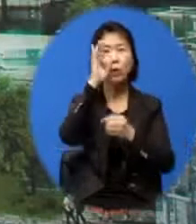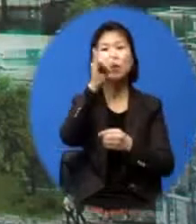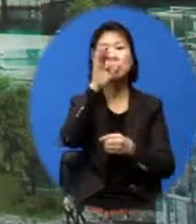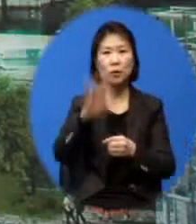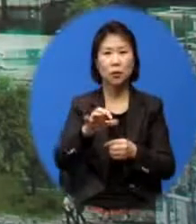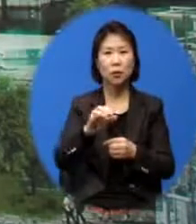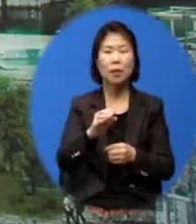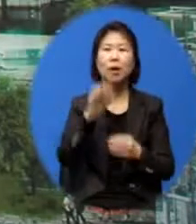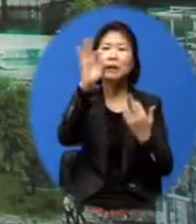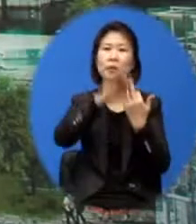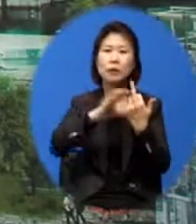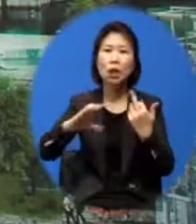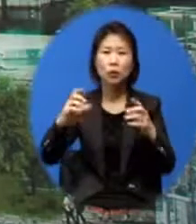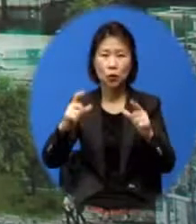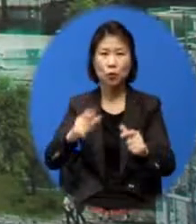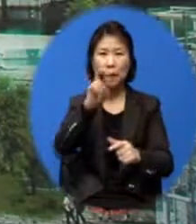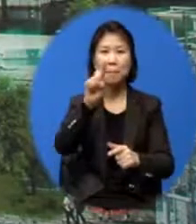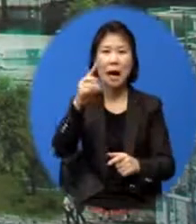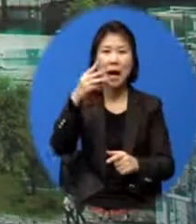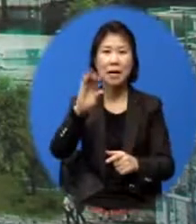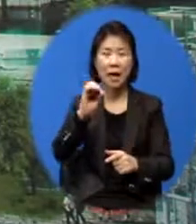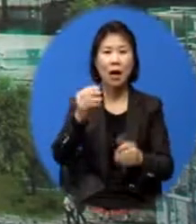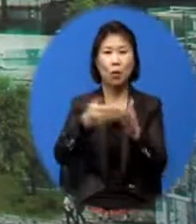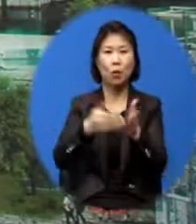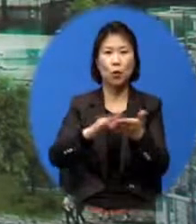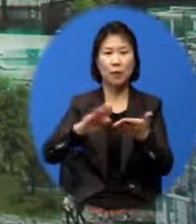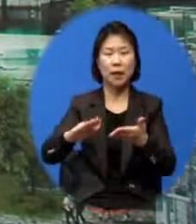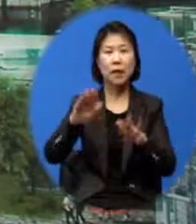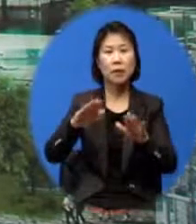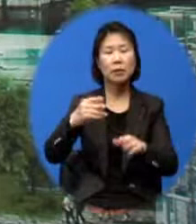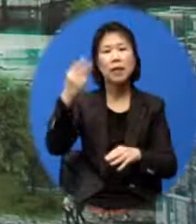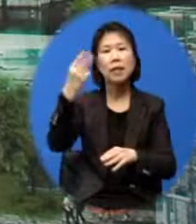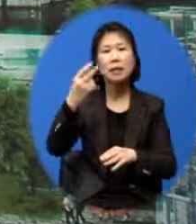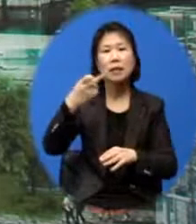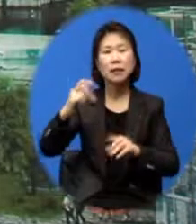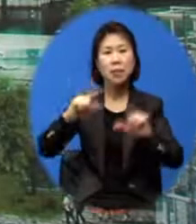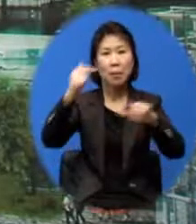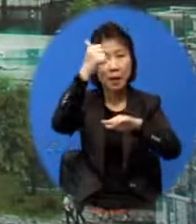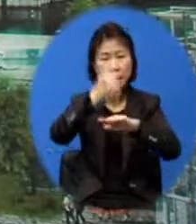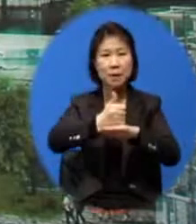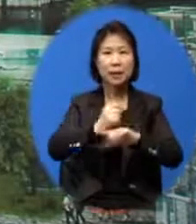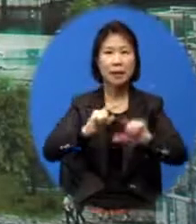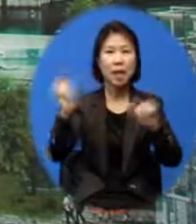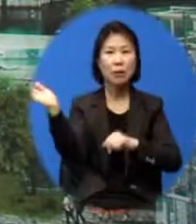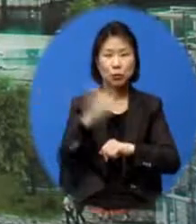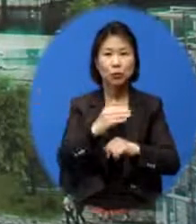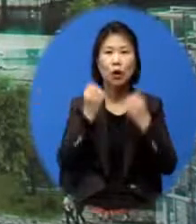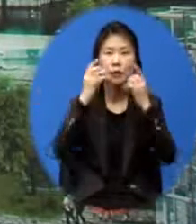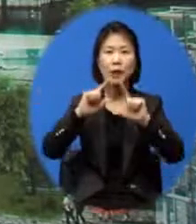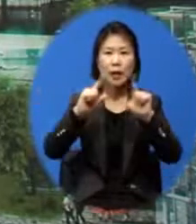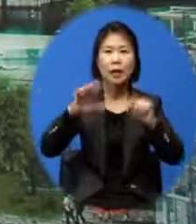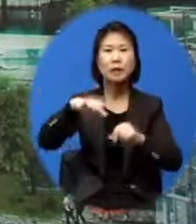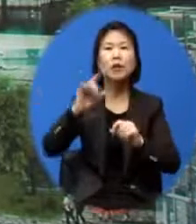바로 서천군에 위치한 마량포구인데요. 이곳에서 2012년의 마지막 날인 31일부터 새해 첫날까지